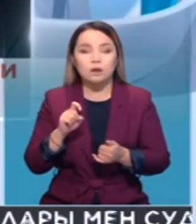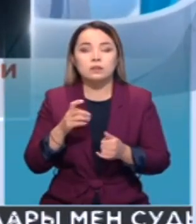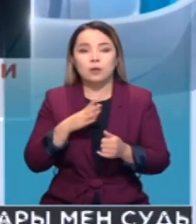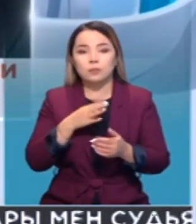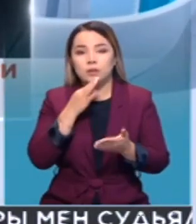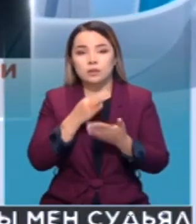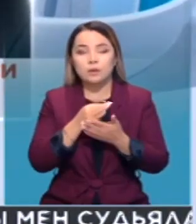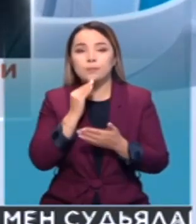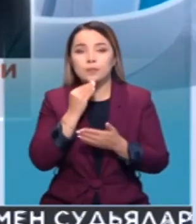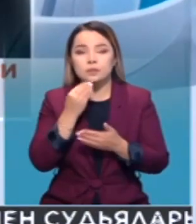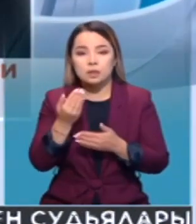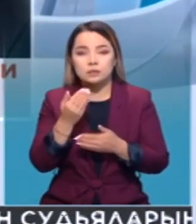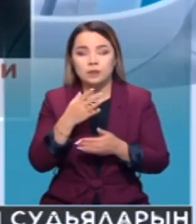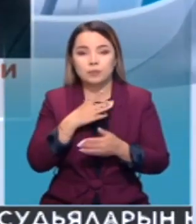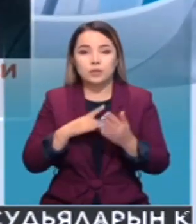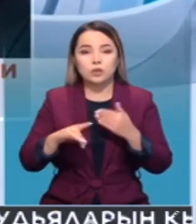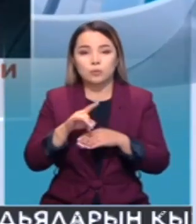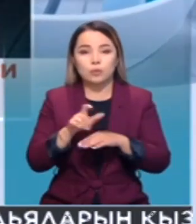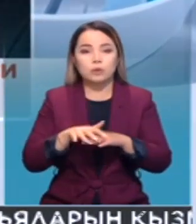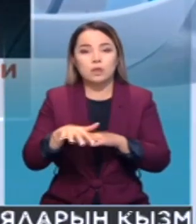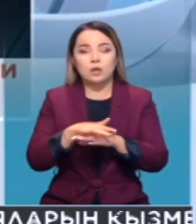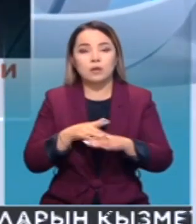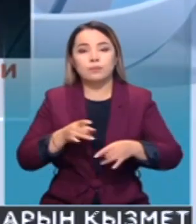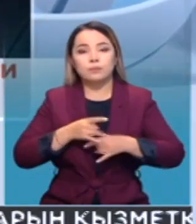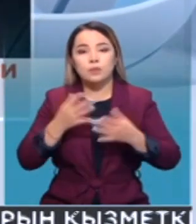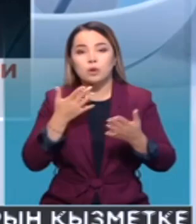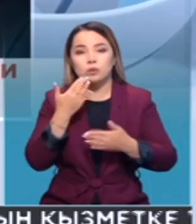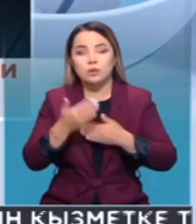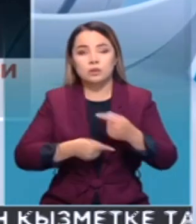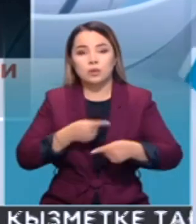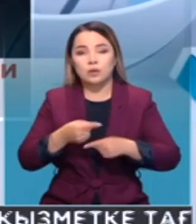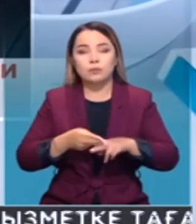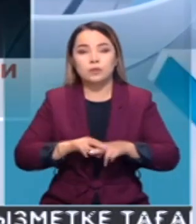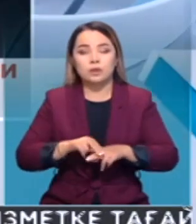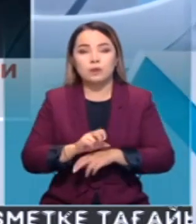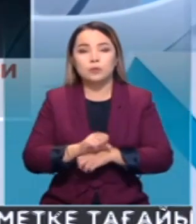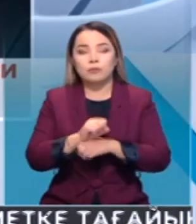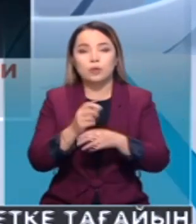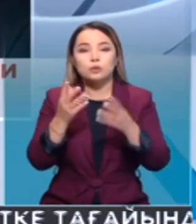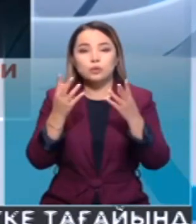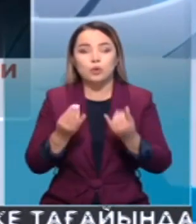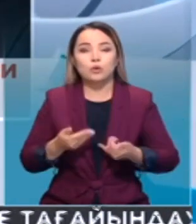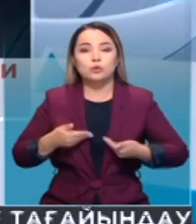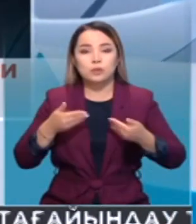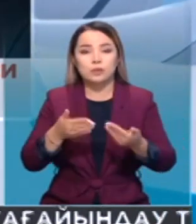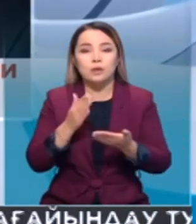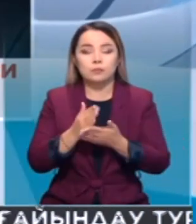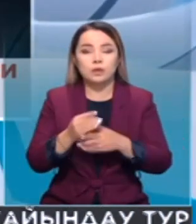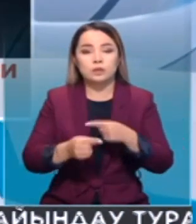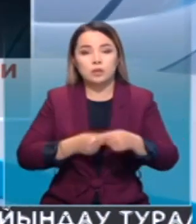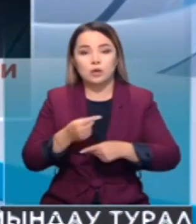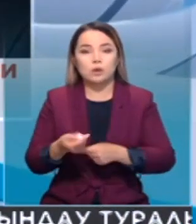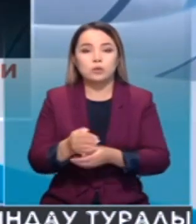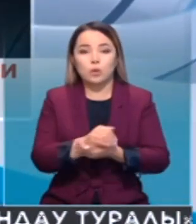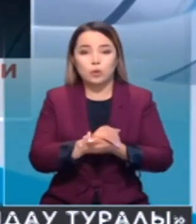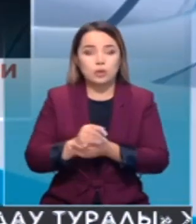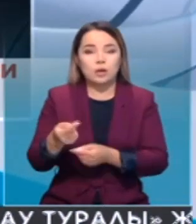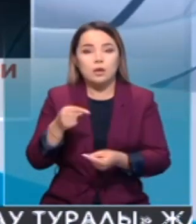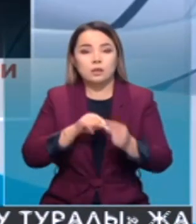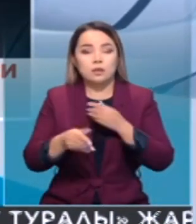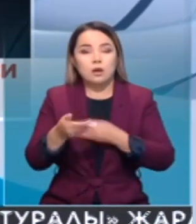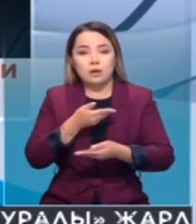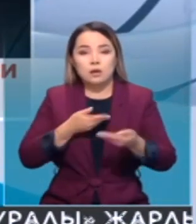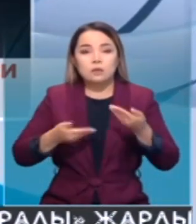Араб Республикасының барша халқын ұлттық мейрамы революция күнімен құттықтады. Екі ел арасындағы дәстүрлі достық қатынастар мен